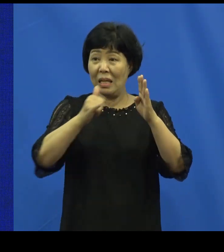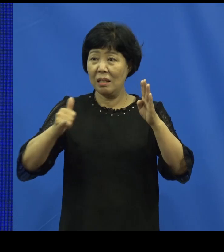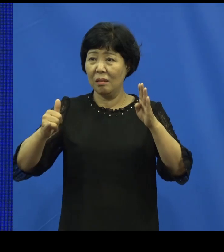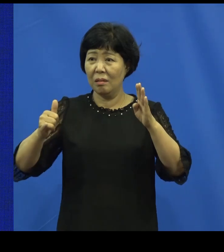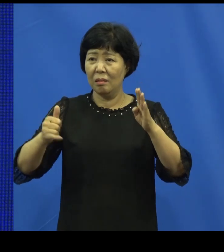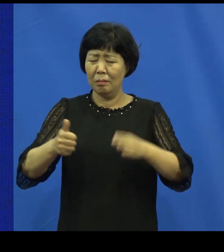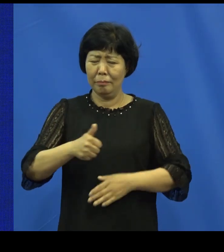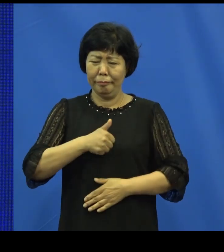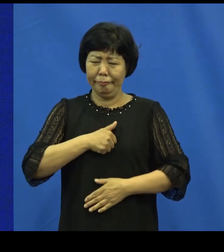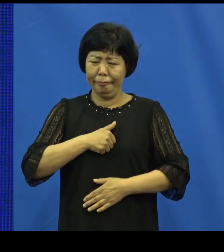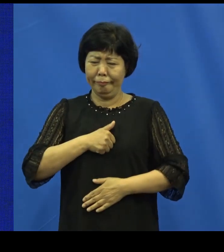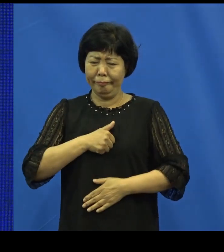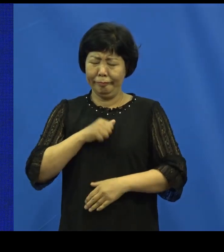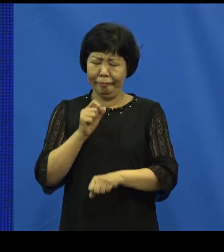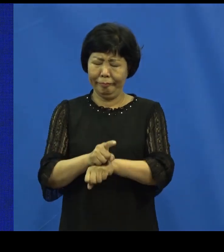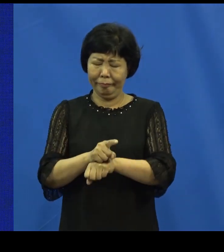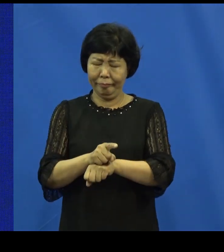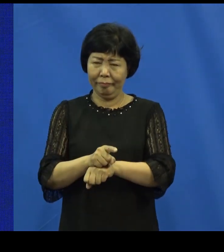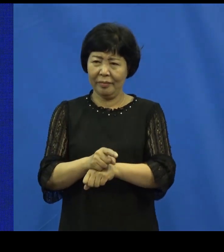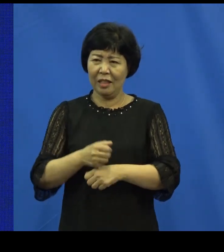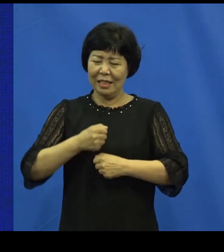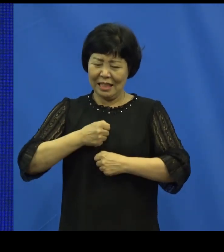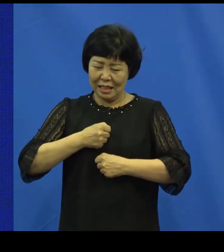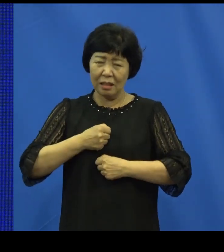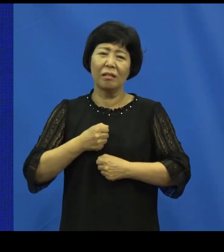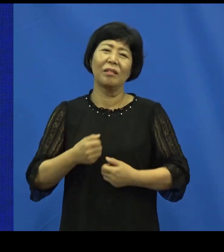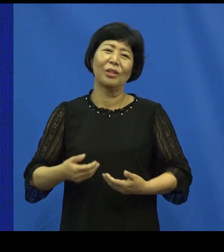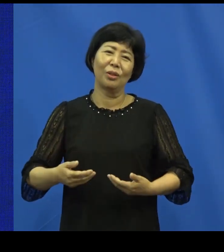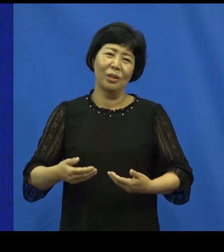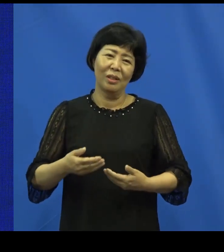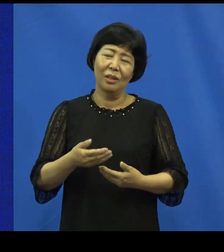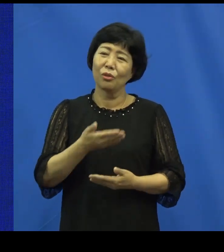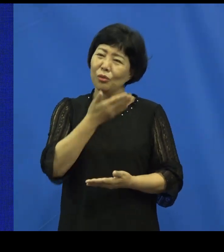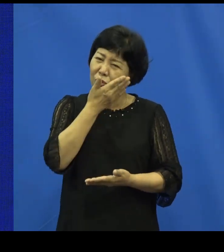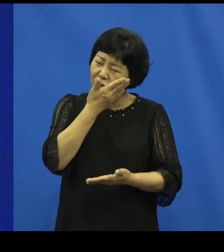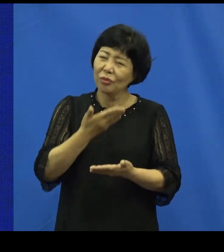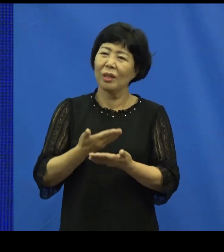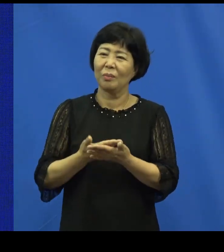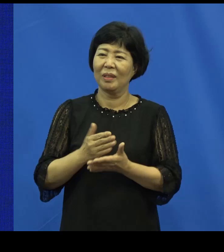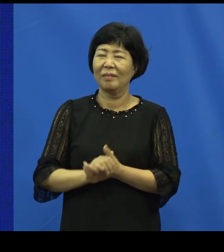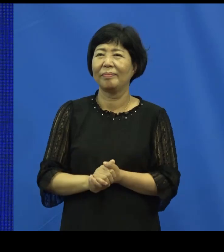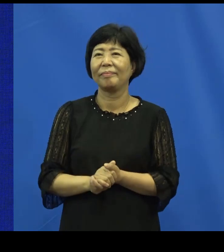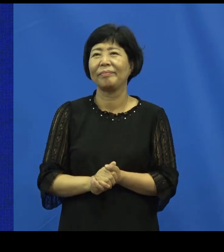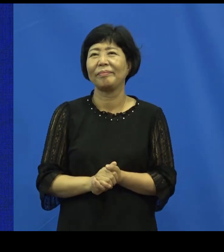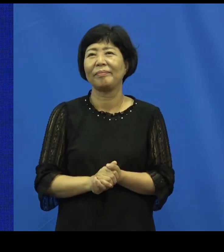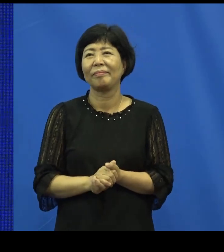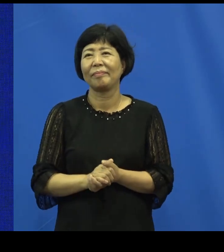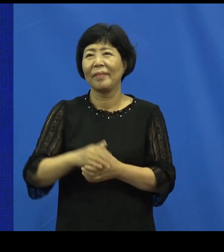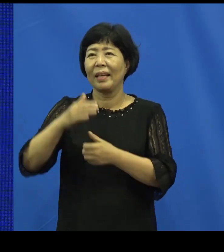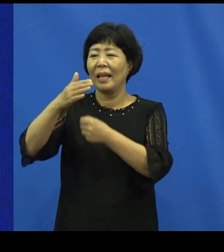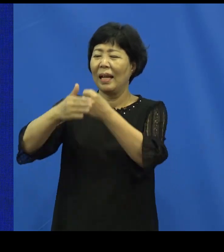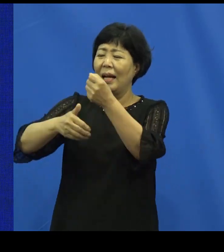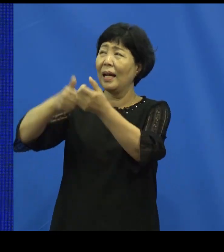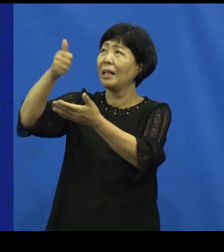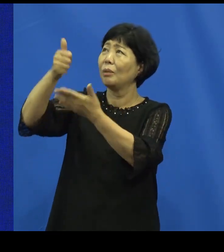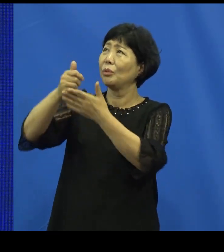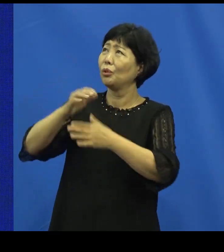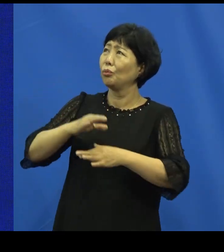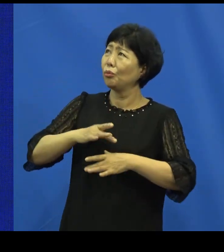게 중요해요. 누가 믿음의 자세를 유지할 수 있습니까? 그것은 하나님을 두려워하는